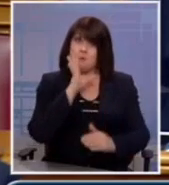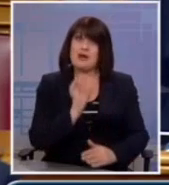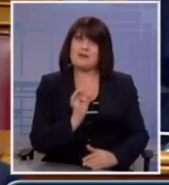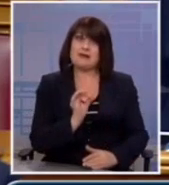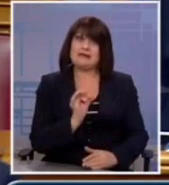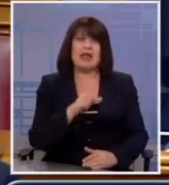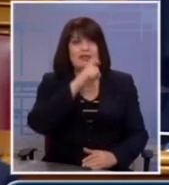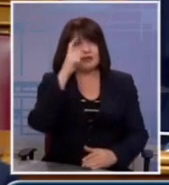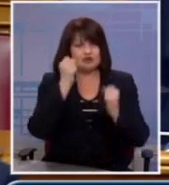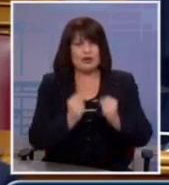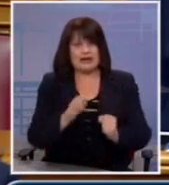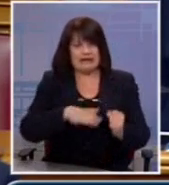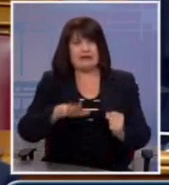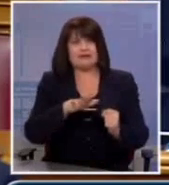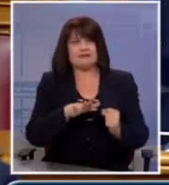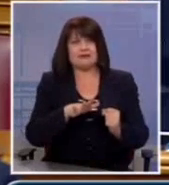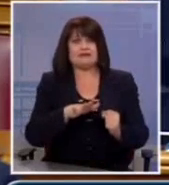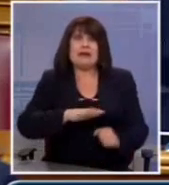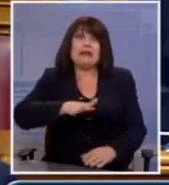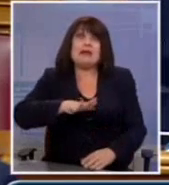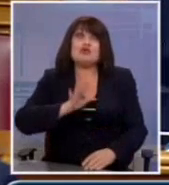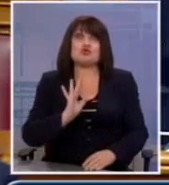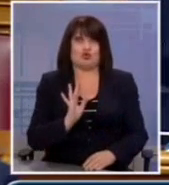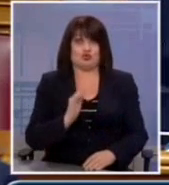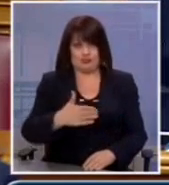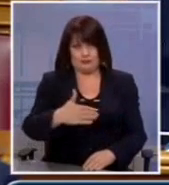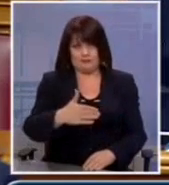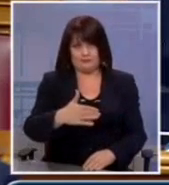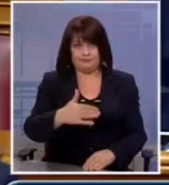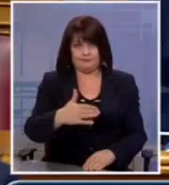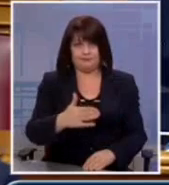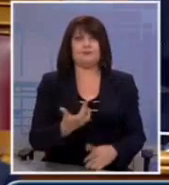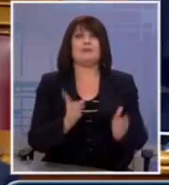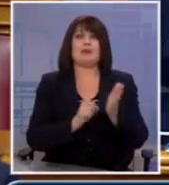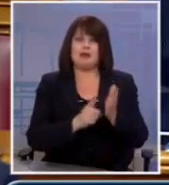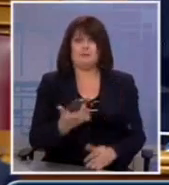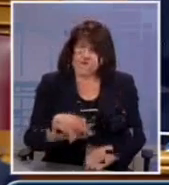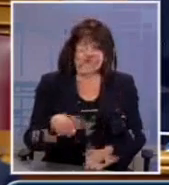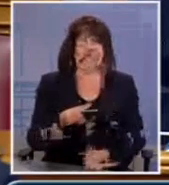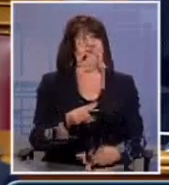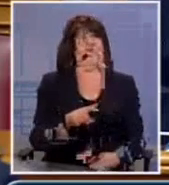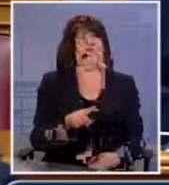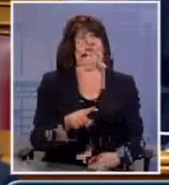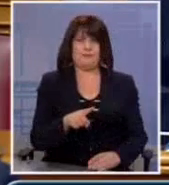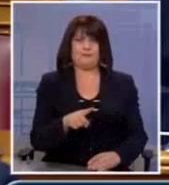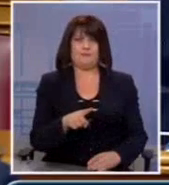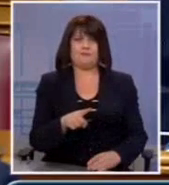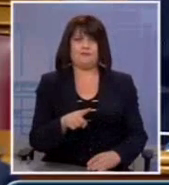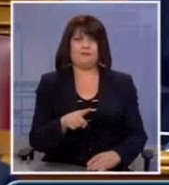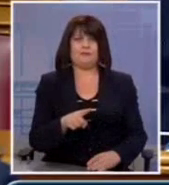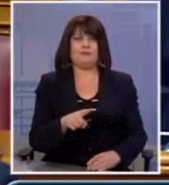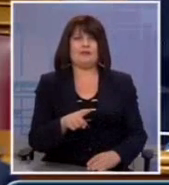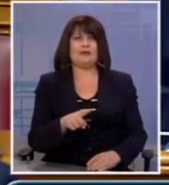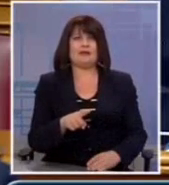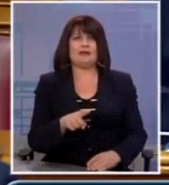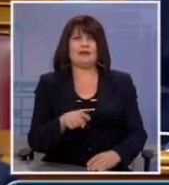μια δύσκολη κατάσταση που ενδεχομένως και που θα έπρεπε όλοι μας να μην πλησιάζουμε